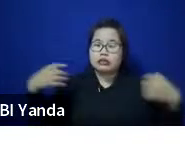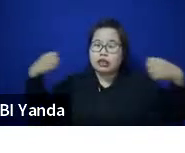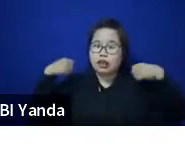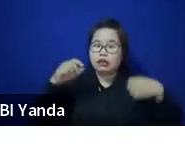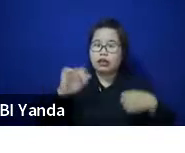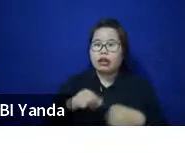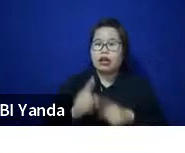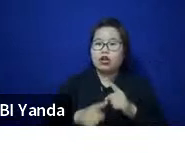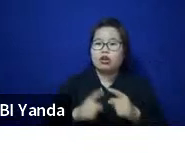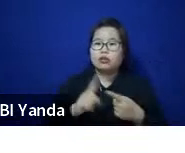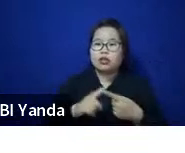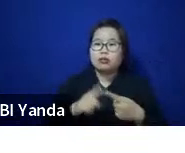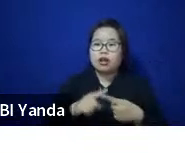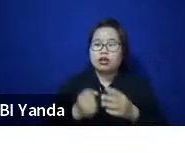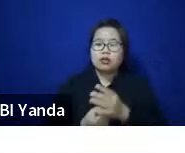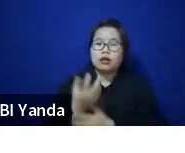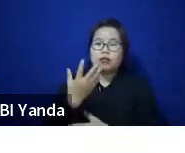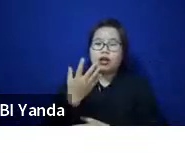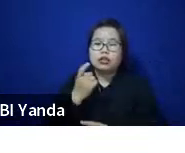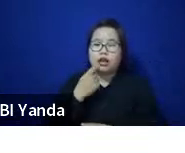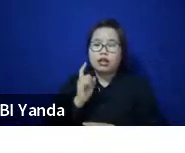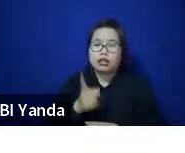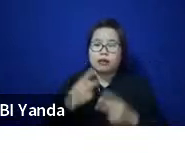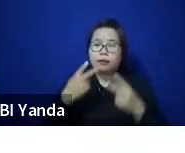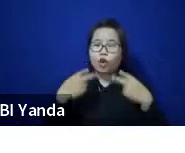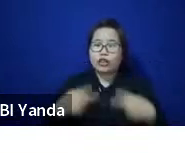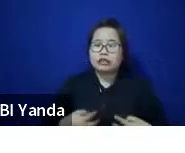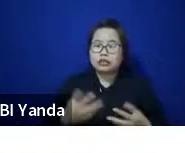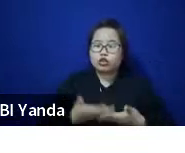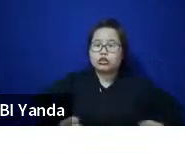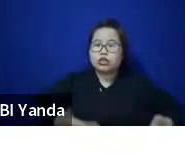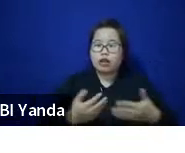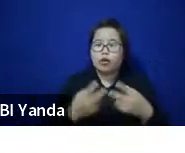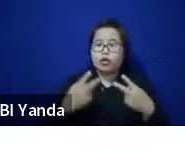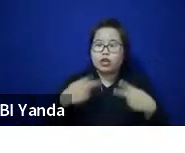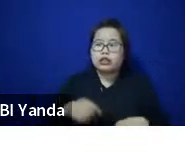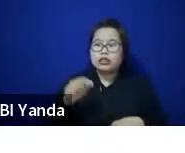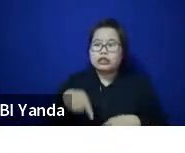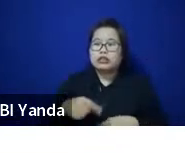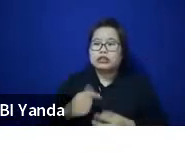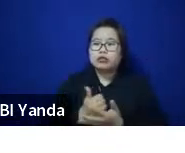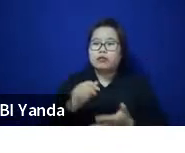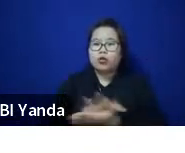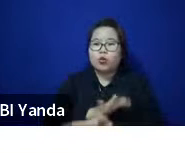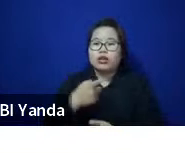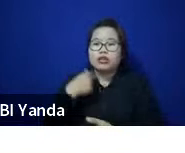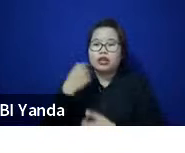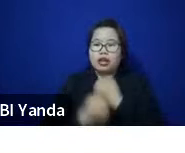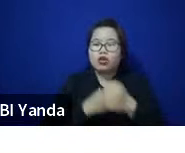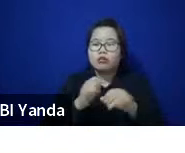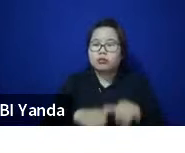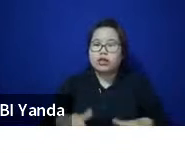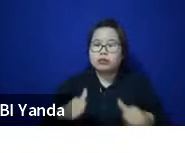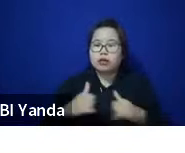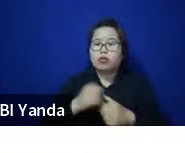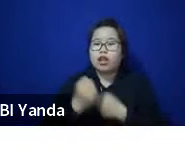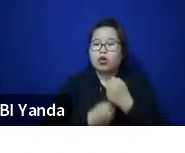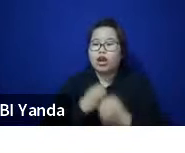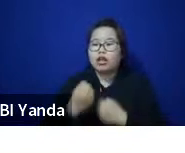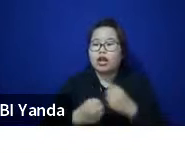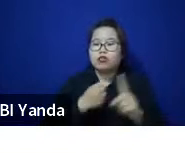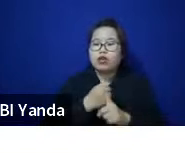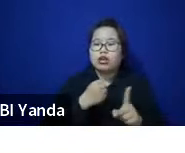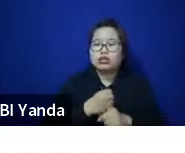yang pertama sedang berkembangnya ada new adaptive social protection ya. Ini satu peluang yang harus kita lakukan bersama untuk melakukan advokasi. Kemudian